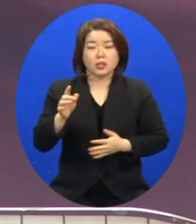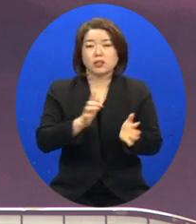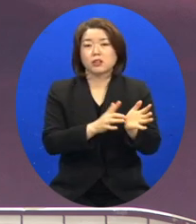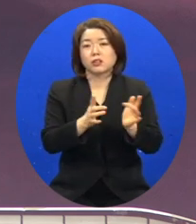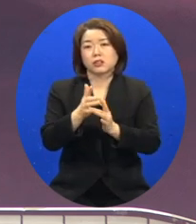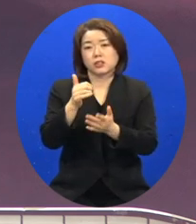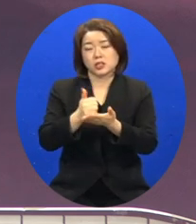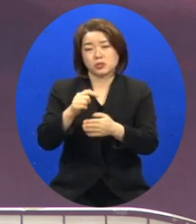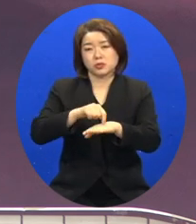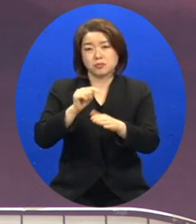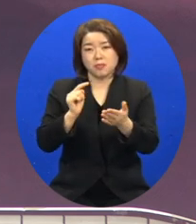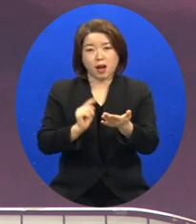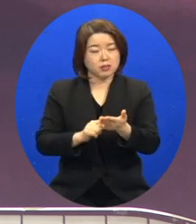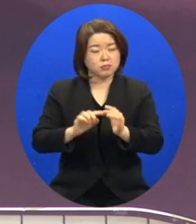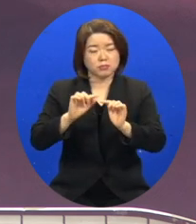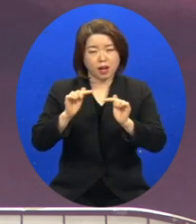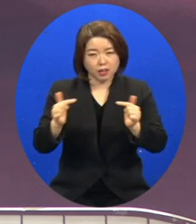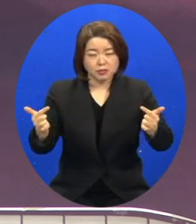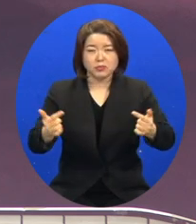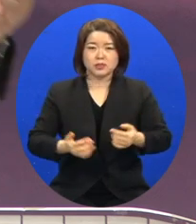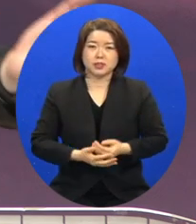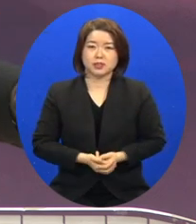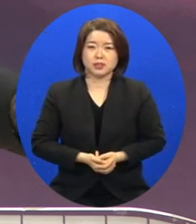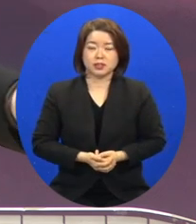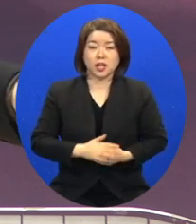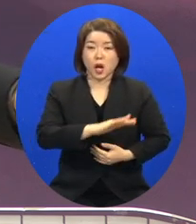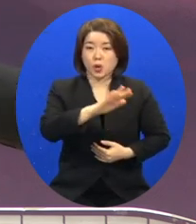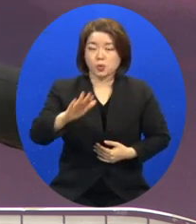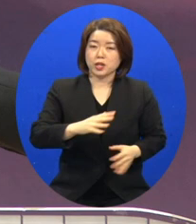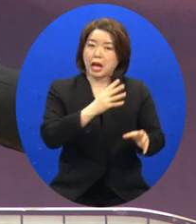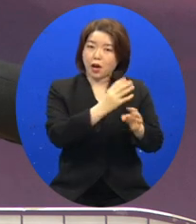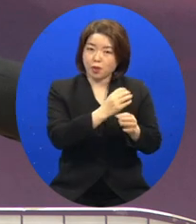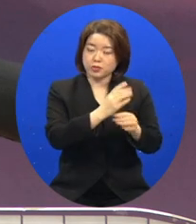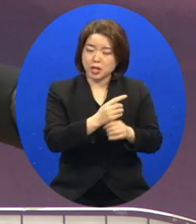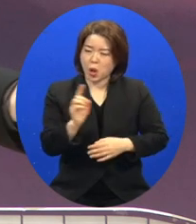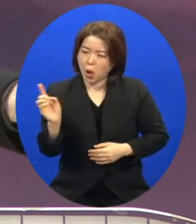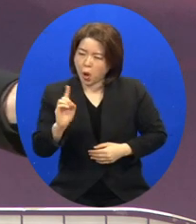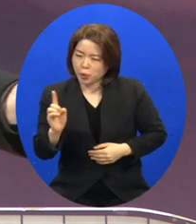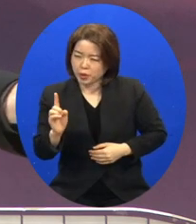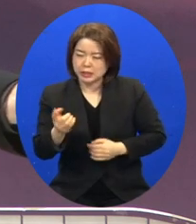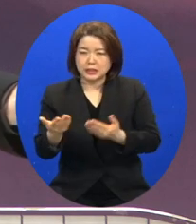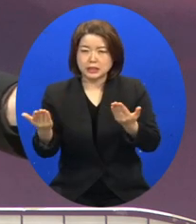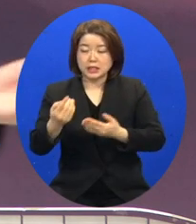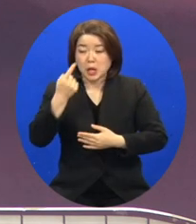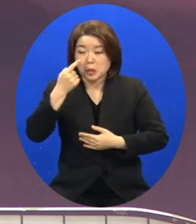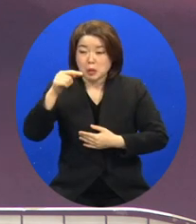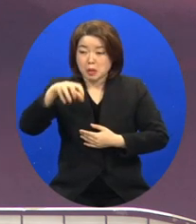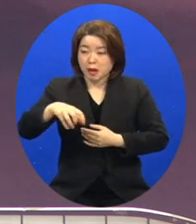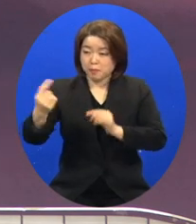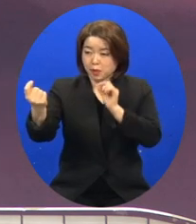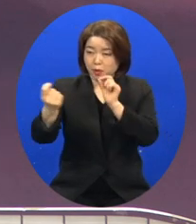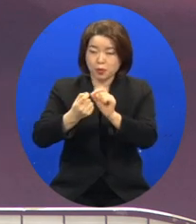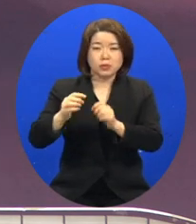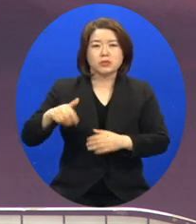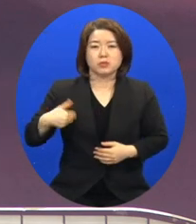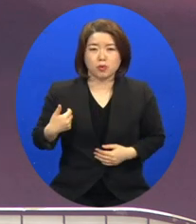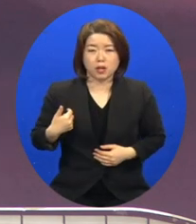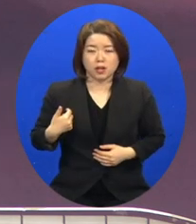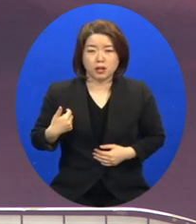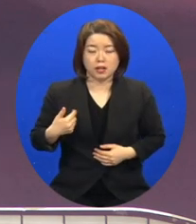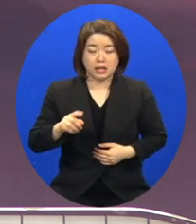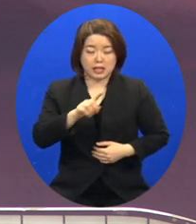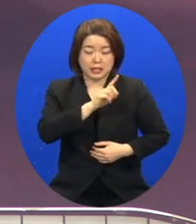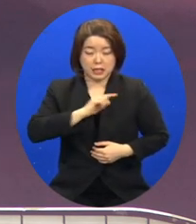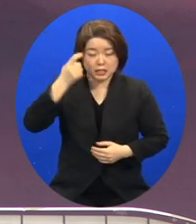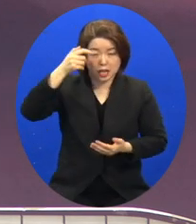아닙니다 우리가 언제 어떤 일이 우리 눈앞에 다가올 지 모릅니다 가장 후회되는 일이 뭔지